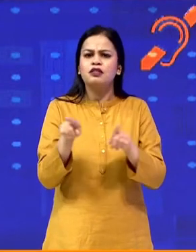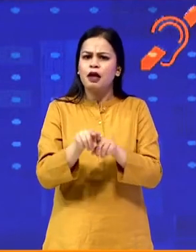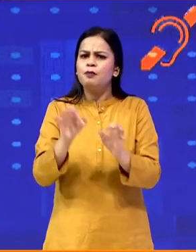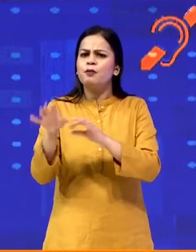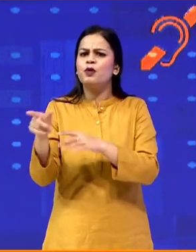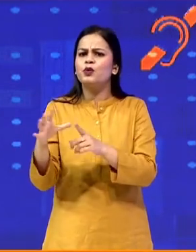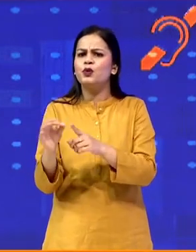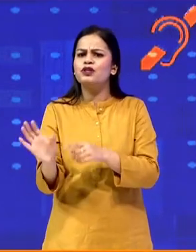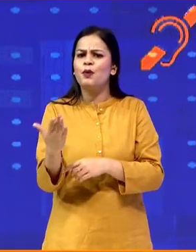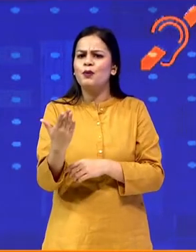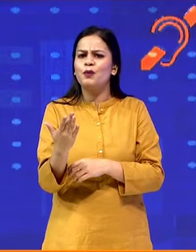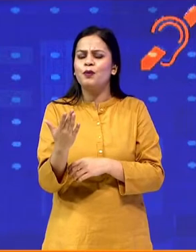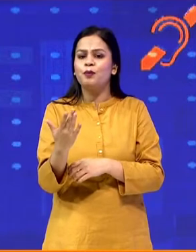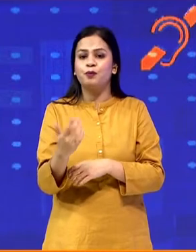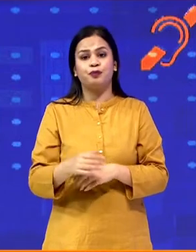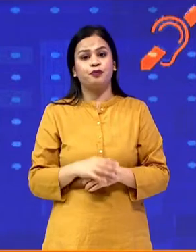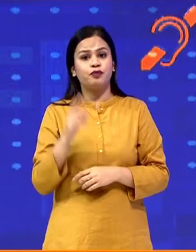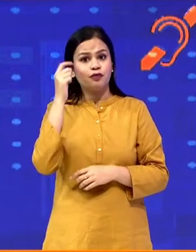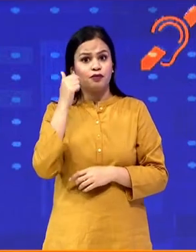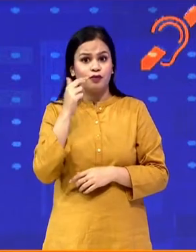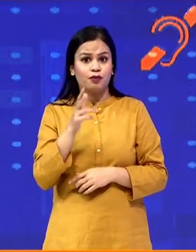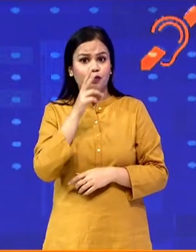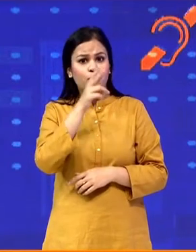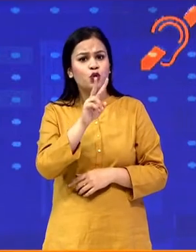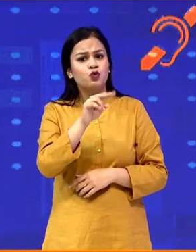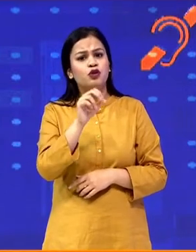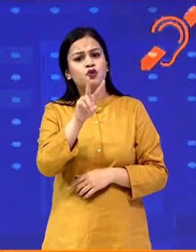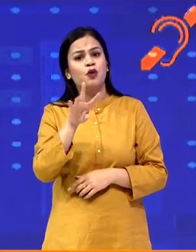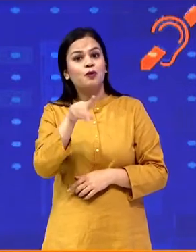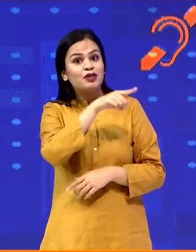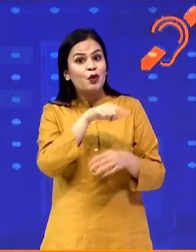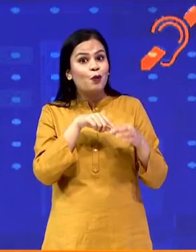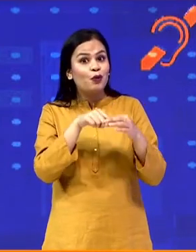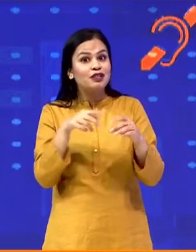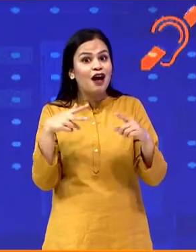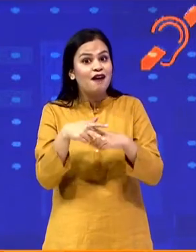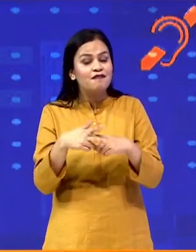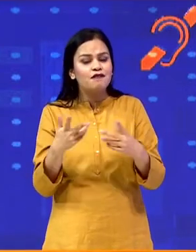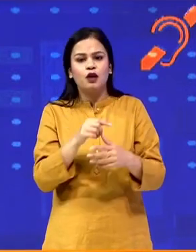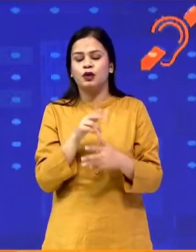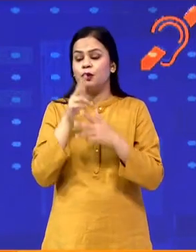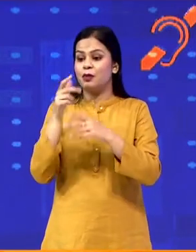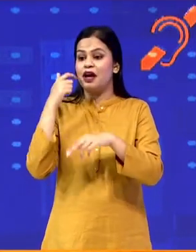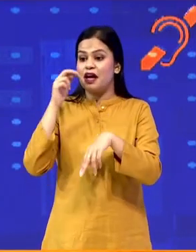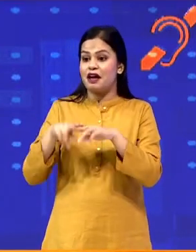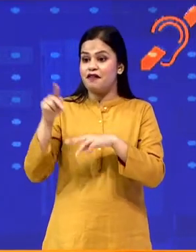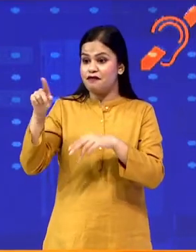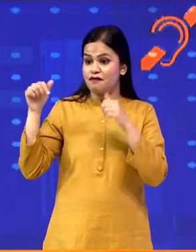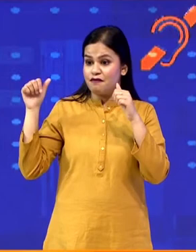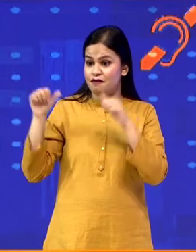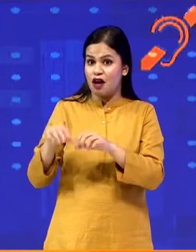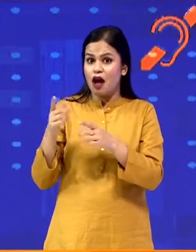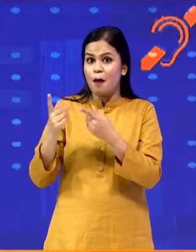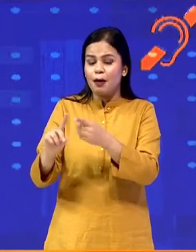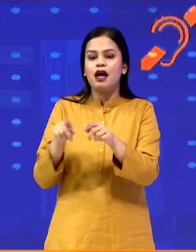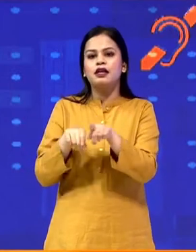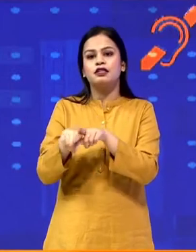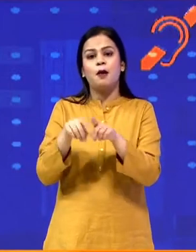2024 में आपको क्या लगता है अगर मैं कहूंगा बीजेपी